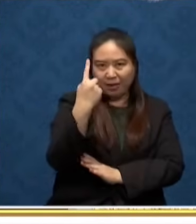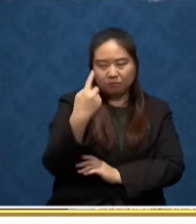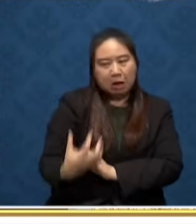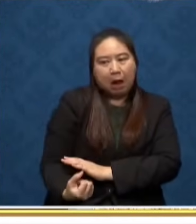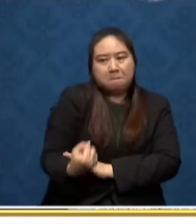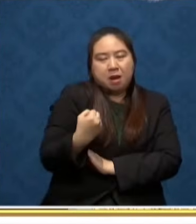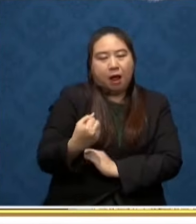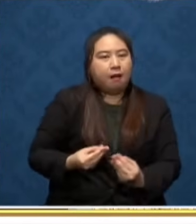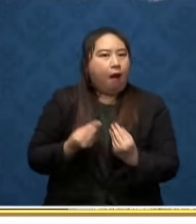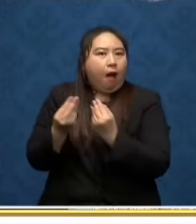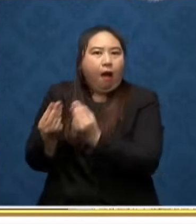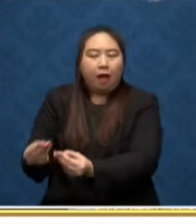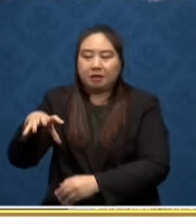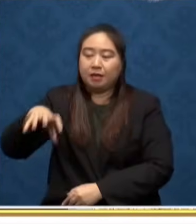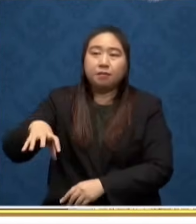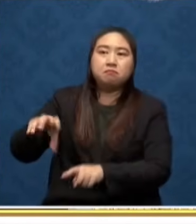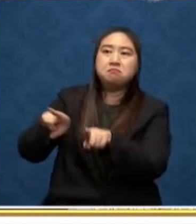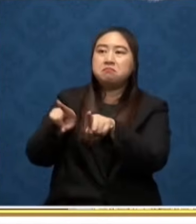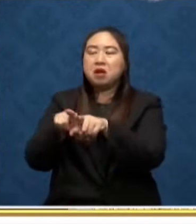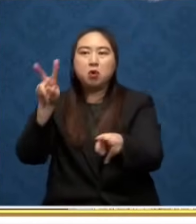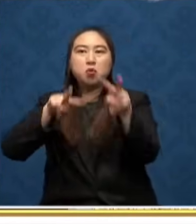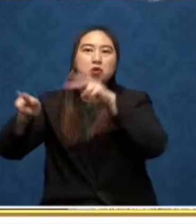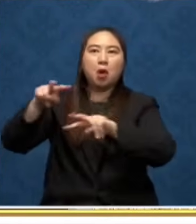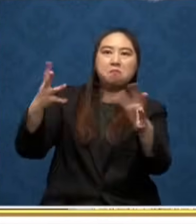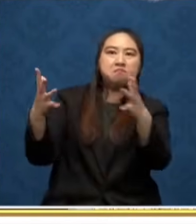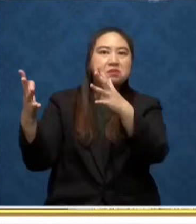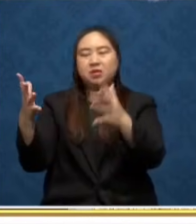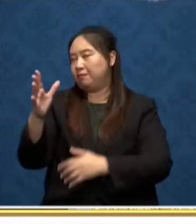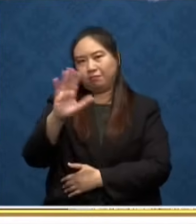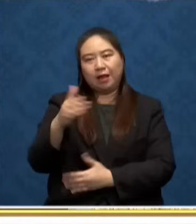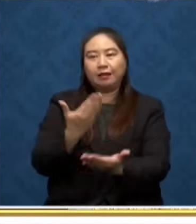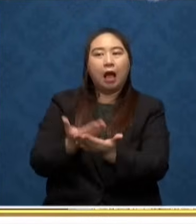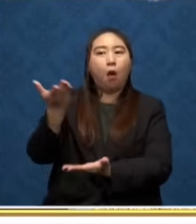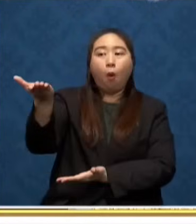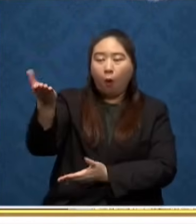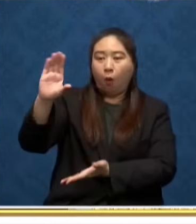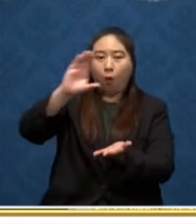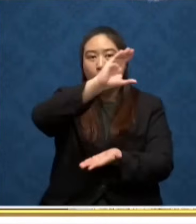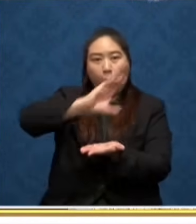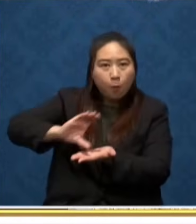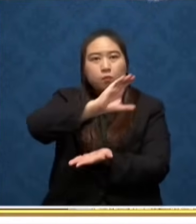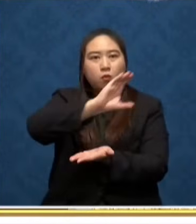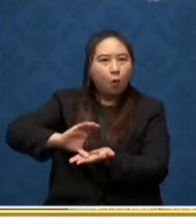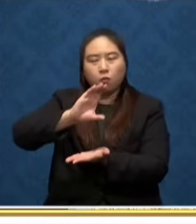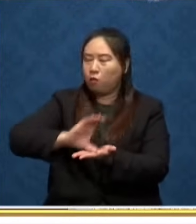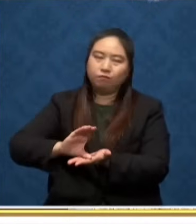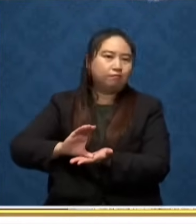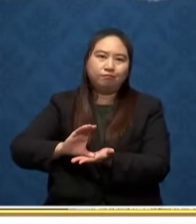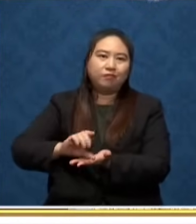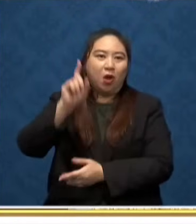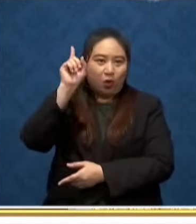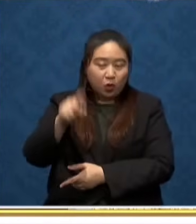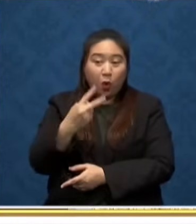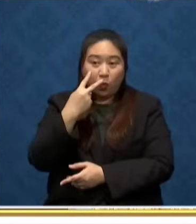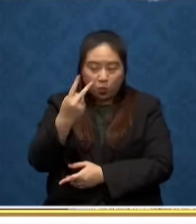ทช.เป็นหน่วยงานที่ลอยเหนือการตรวจสอบและของบประมาณจากสภาต้องมีการเปลี่ยน